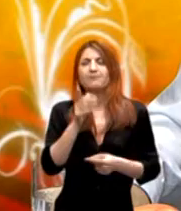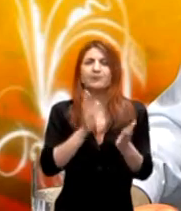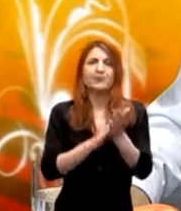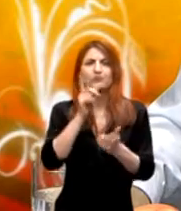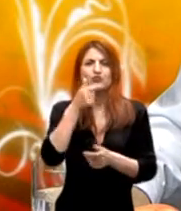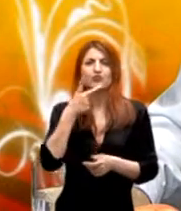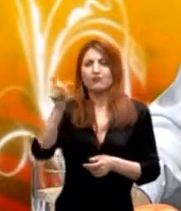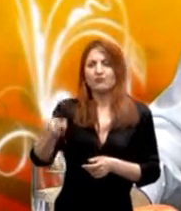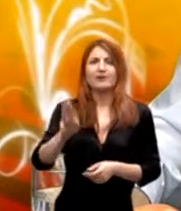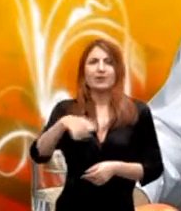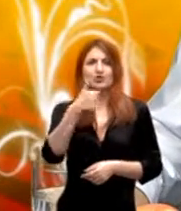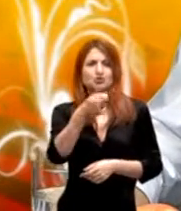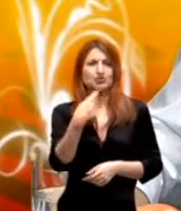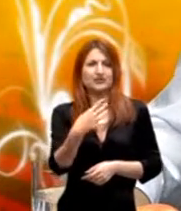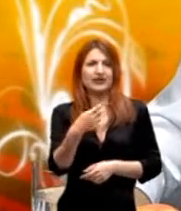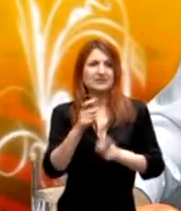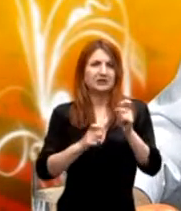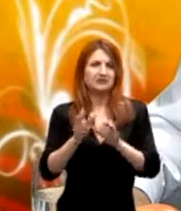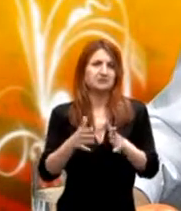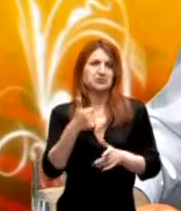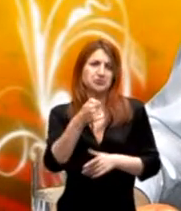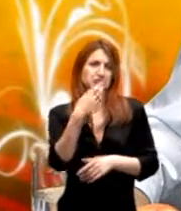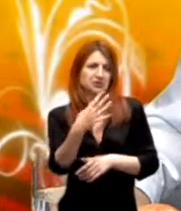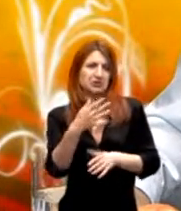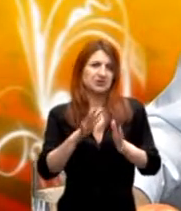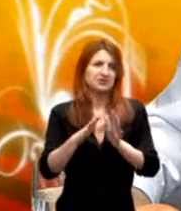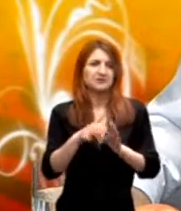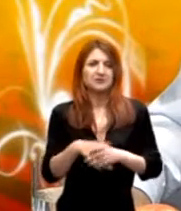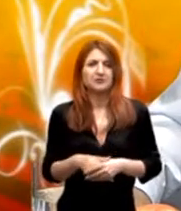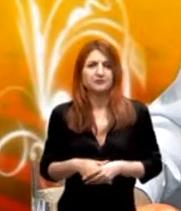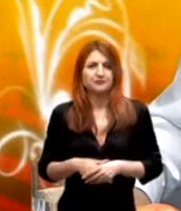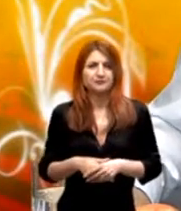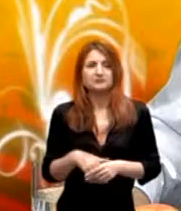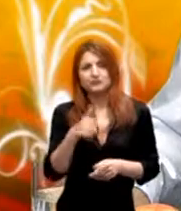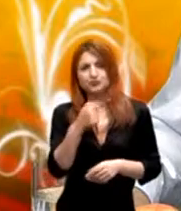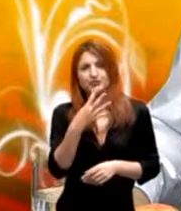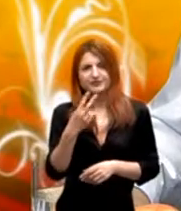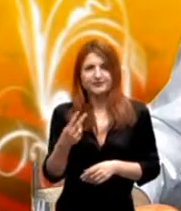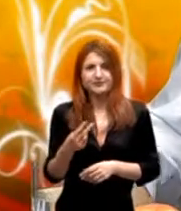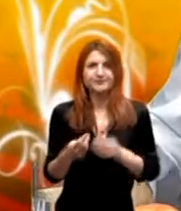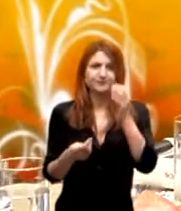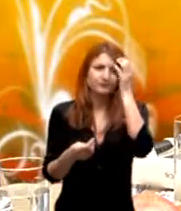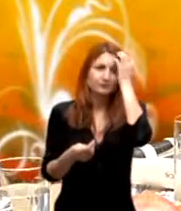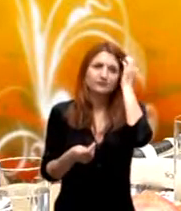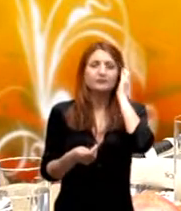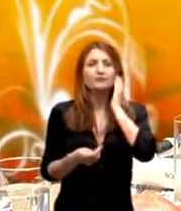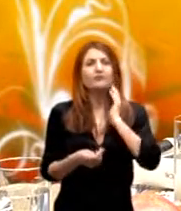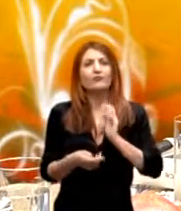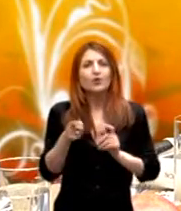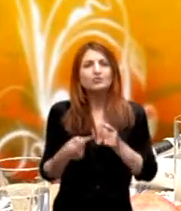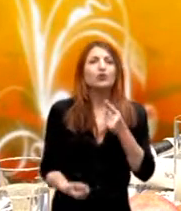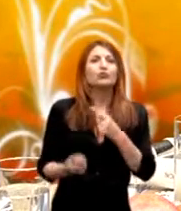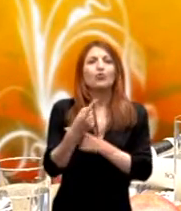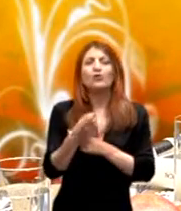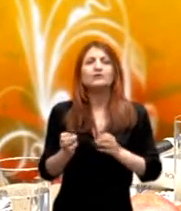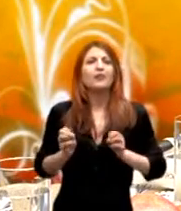recimo 140 kila, recimo otprilike 140-150 kila. Tu Josip ima oko 142, da, a krenuo je sa 147. Da se